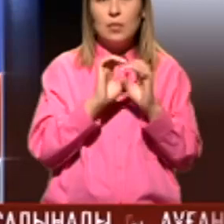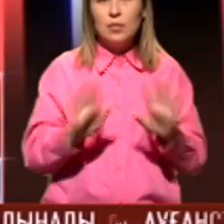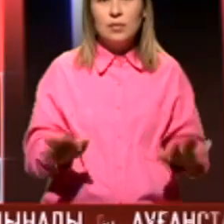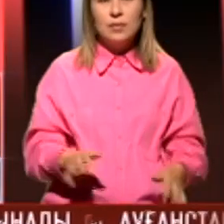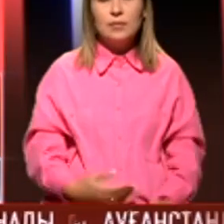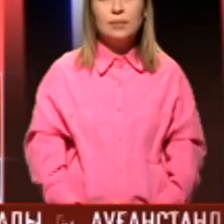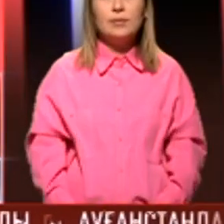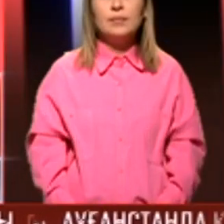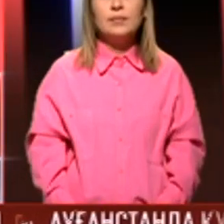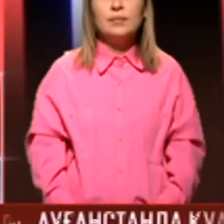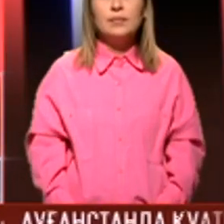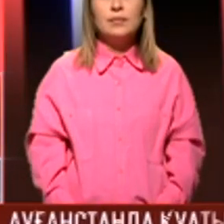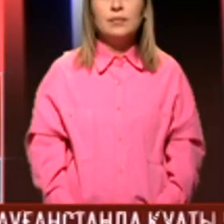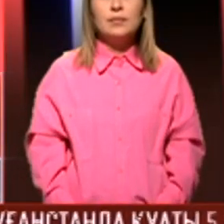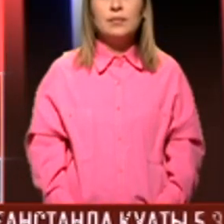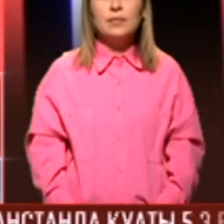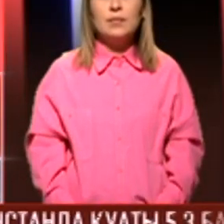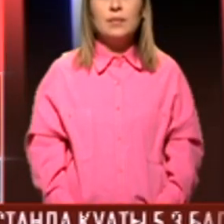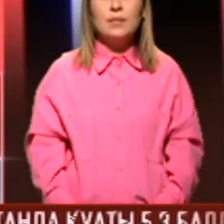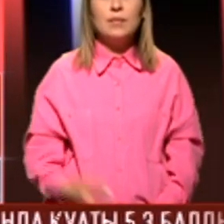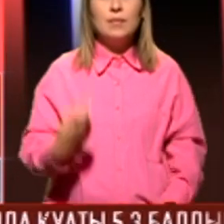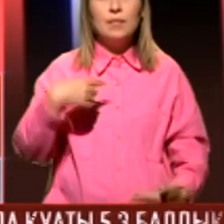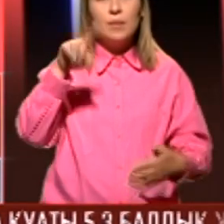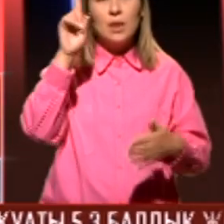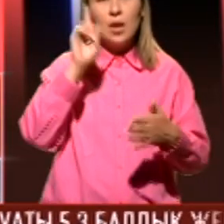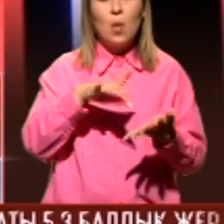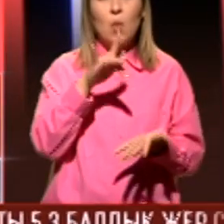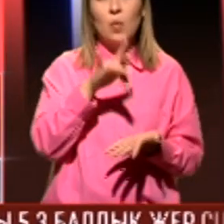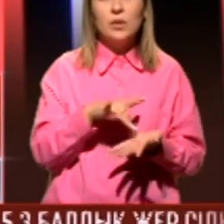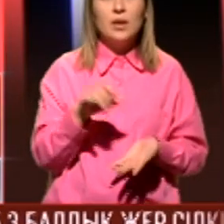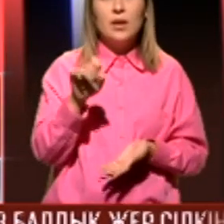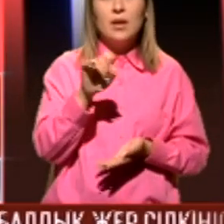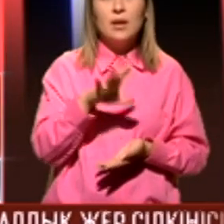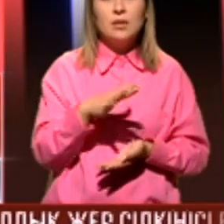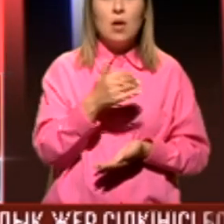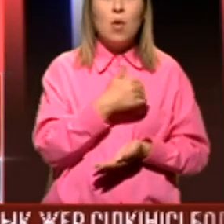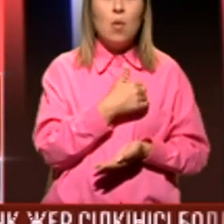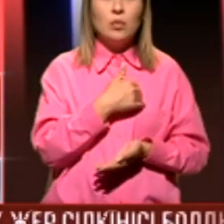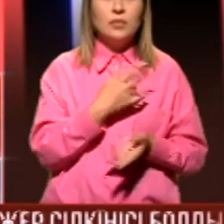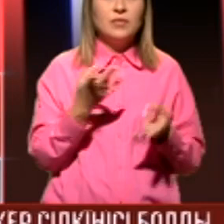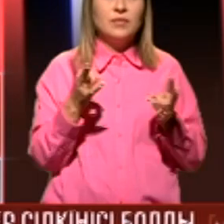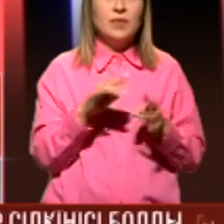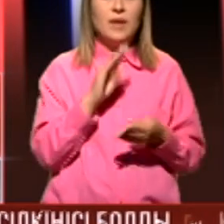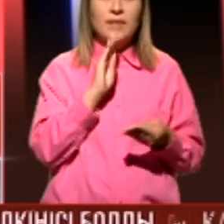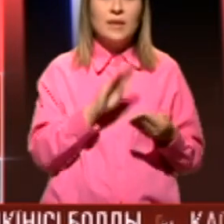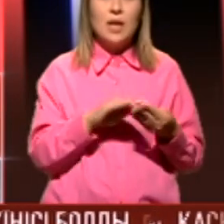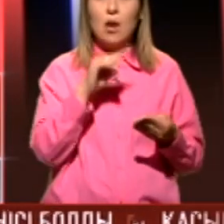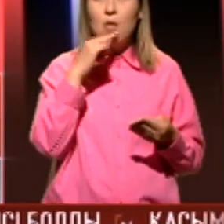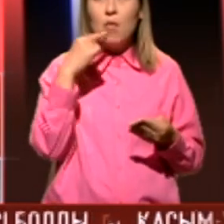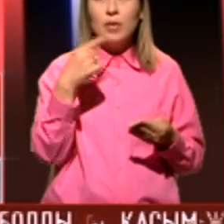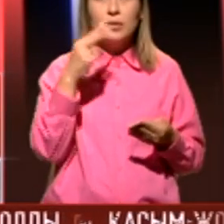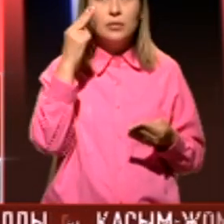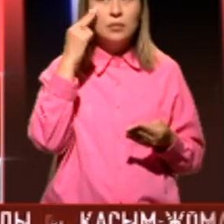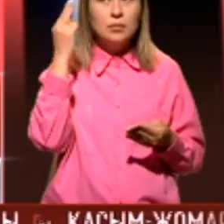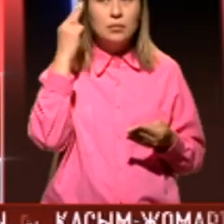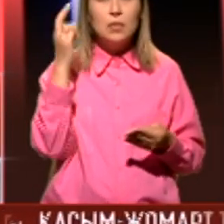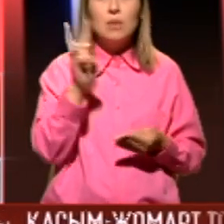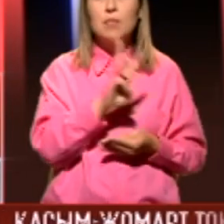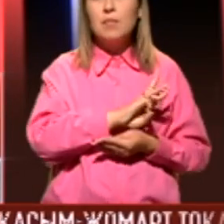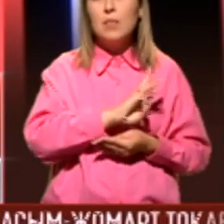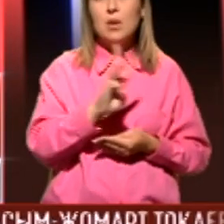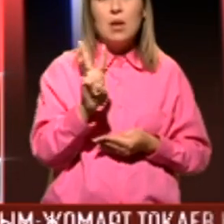Дұрысақ делік. Бірақ Ресей Орталық Азиядағы өзінің ықпалын сақтағысы келеді ғой. Әрине. Қытай миллиардтай инвестиция құйып